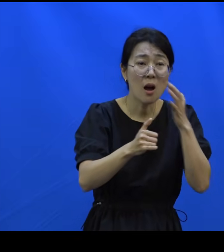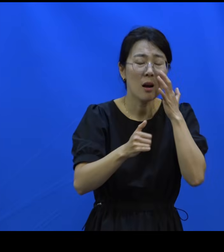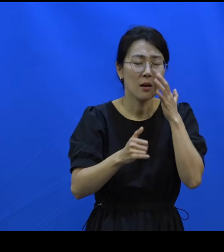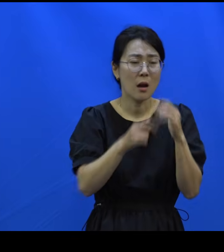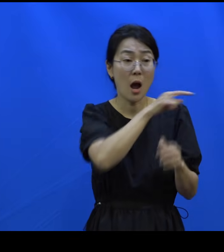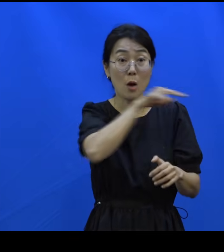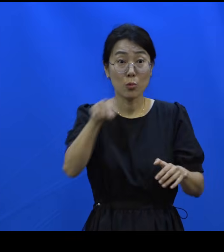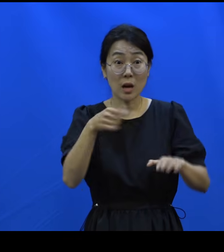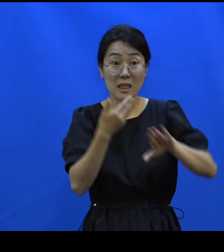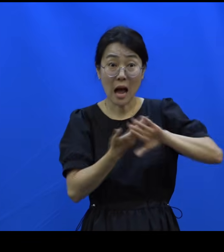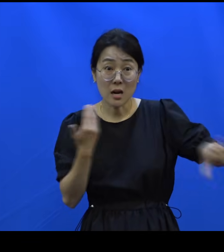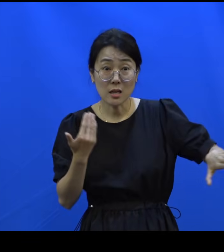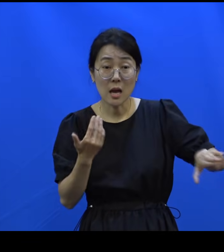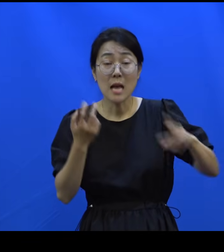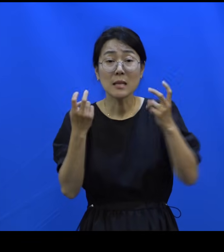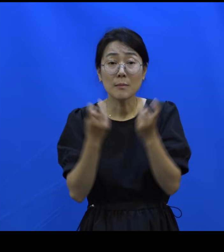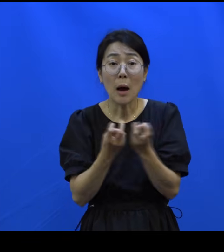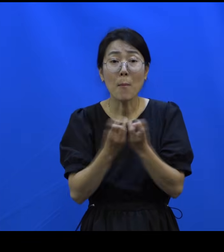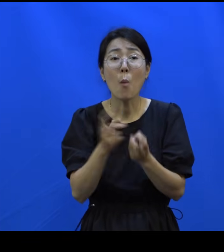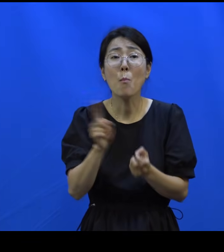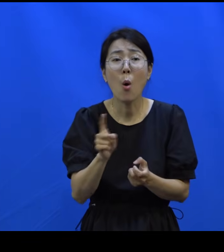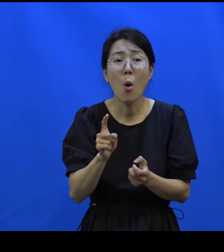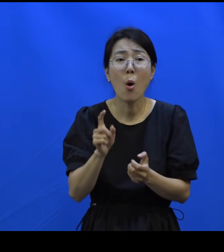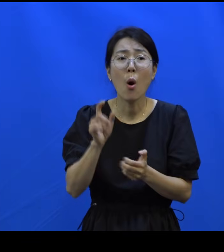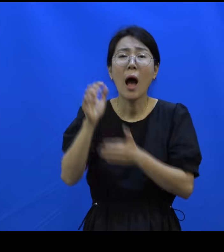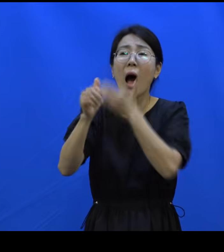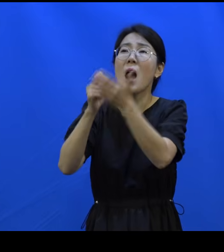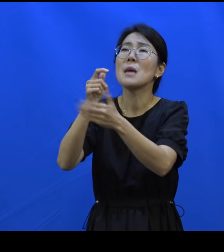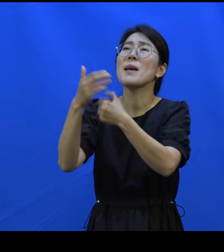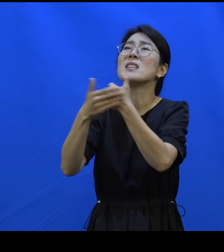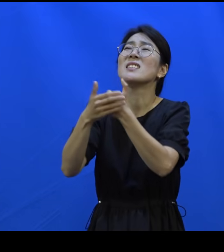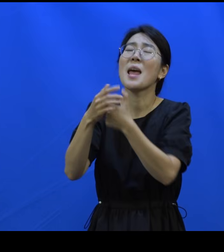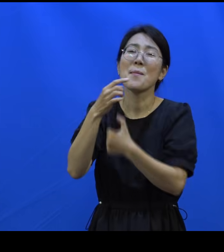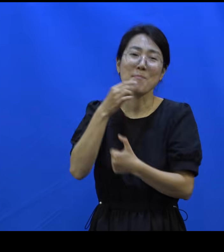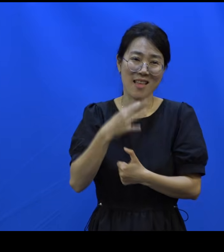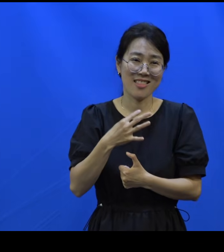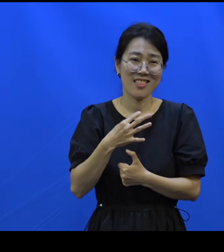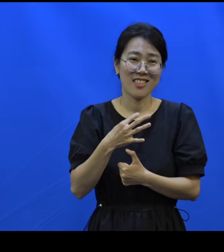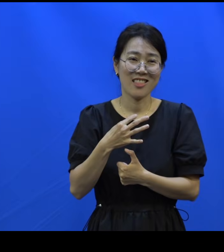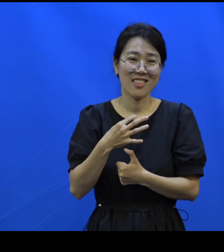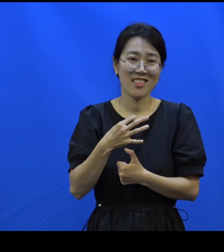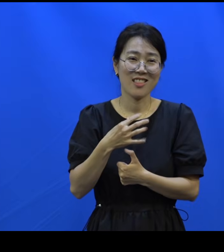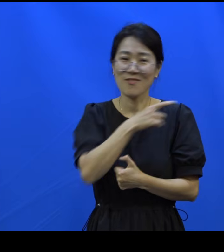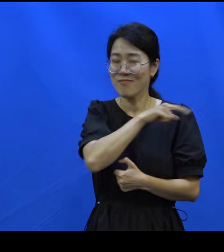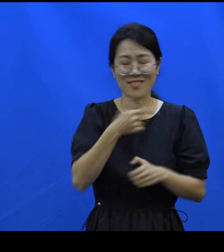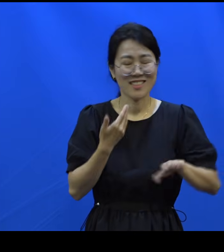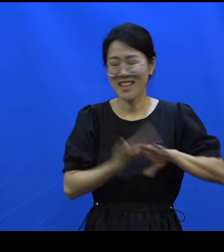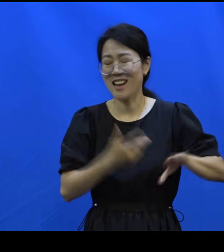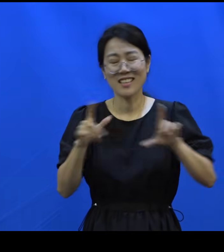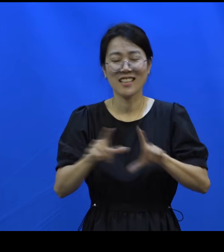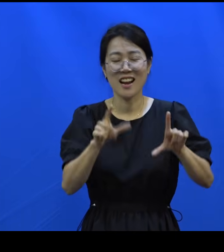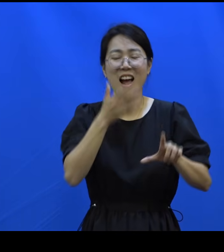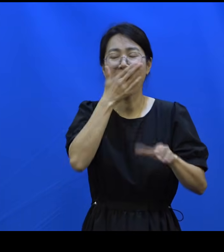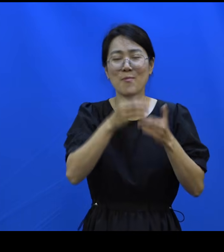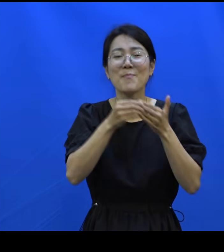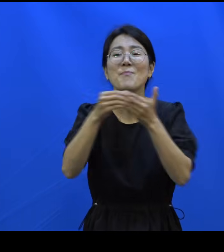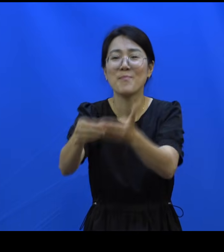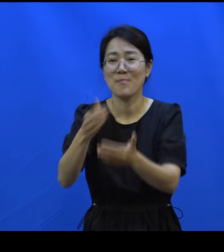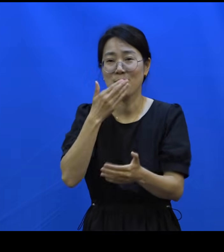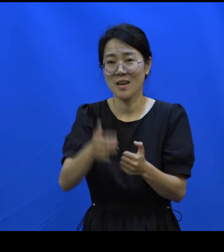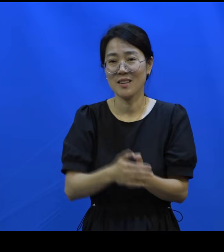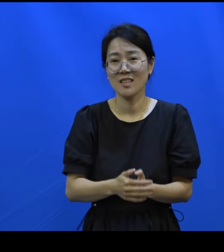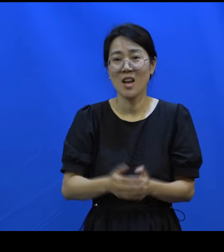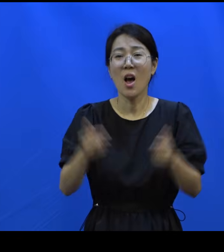힘은 우리에게서 나오지 않습니다. 하나님의 은혜로만 가능합니다. 우리가 말씀대로 산다면 그것은 전적으로 하나님의 은혜입니다. 우리의 능력 때문이 아닙니다. 언제나